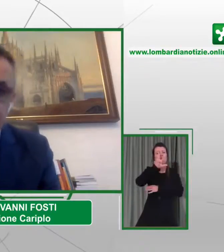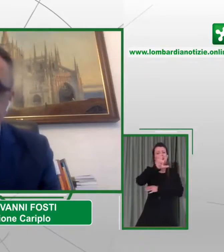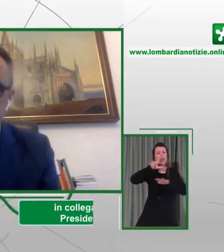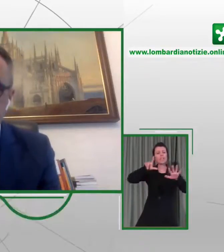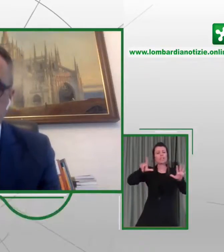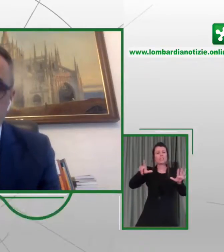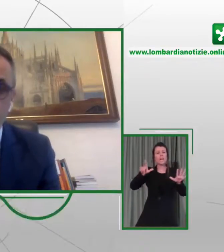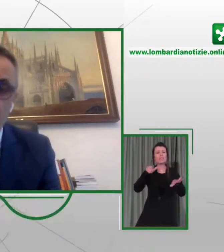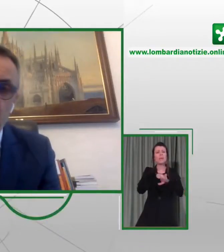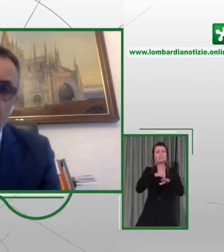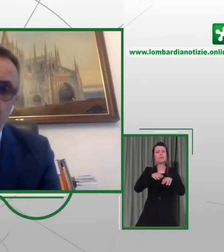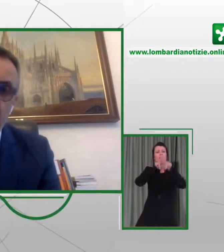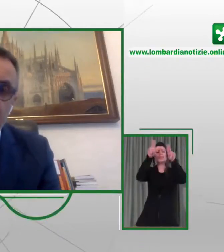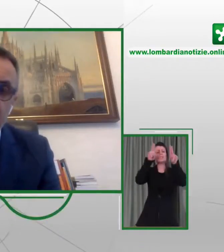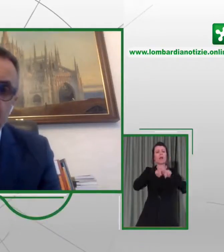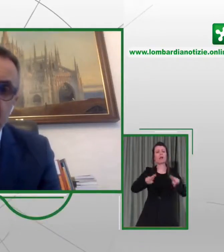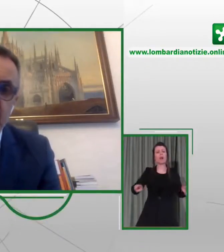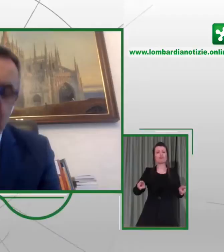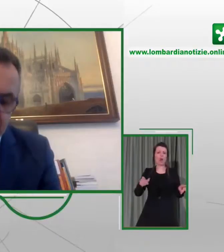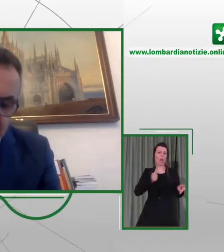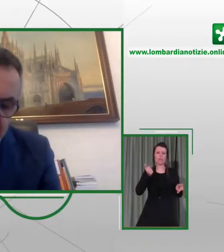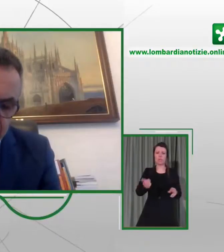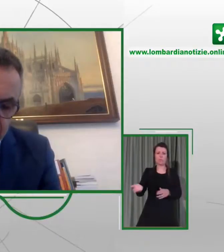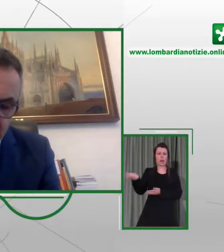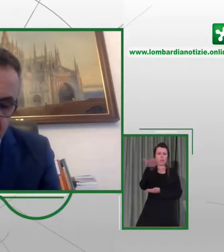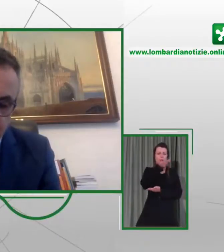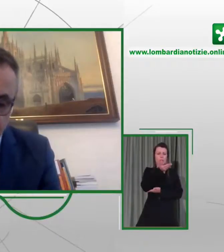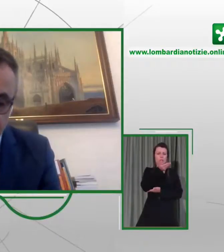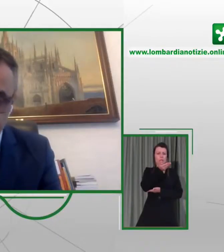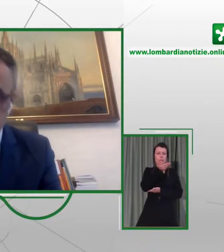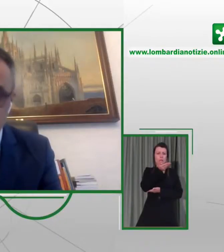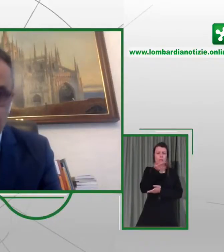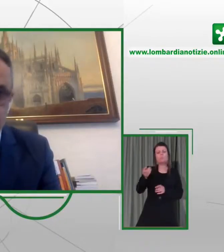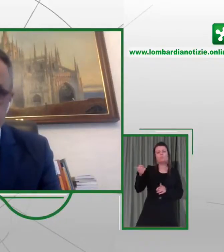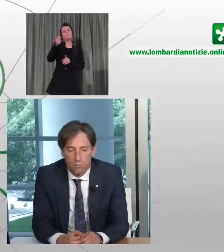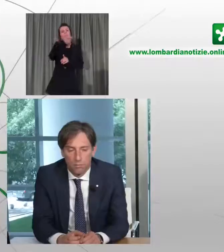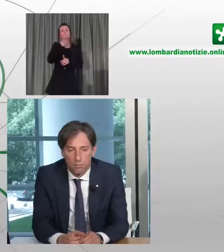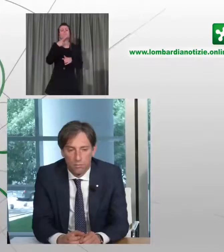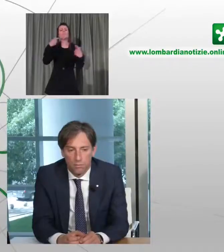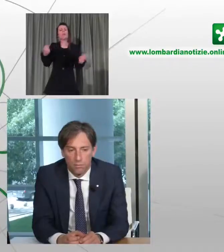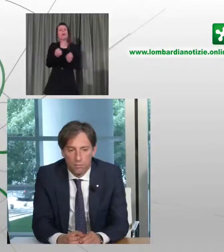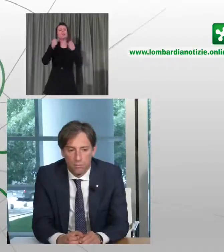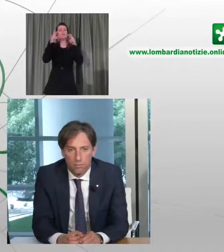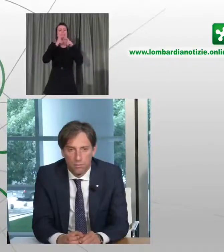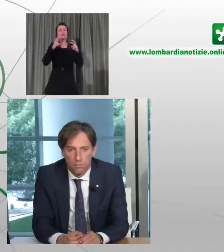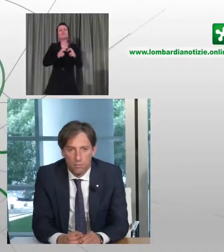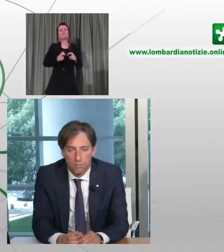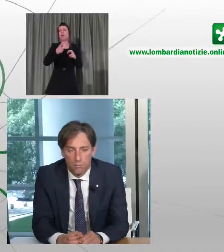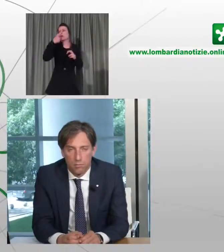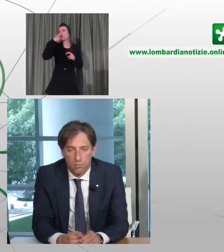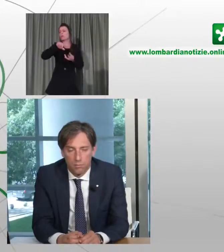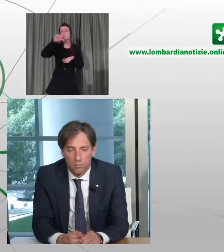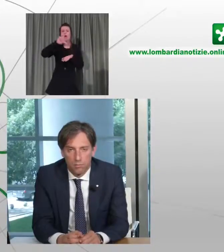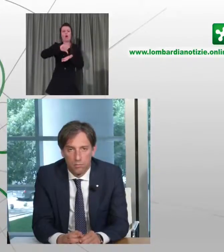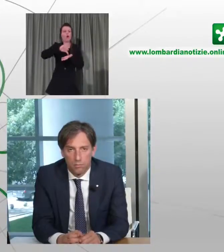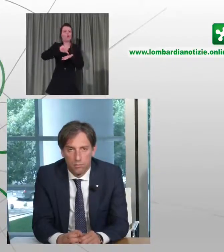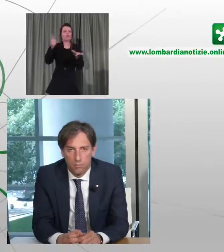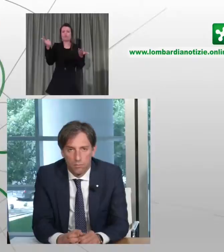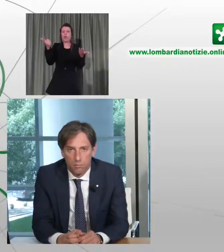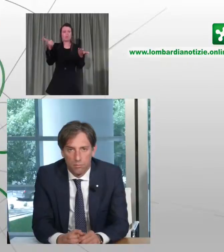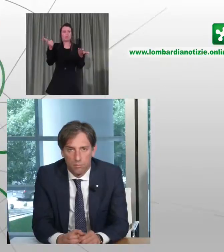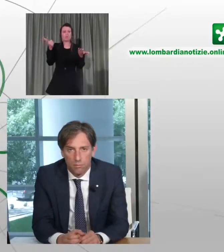indipendenti che svolgono la propria attività di ricerca presso centri di ricerca stranieri di grande autorevolezza,